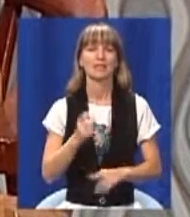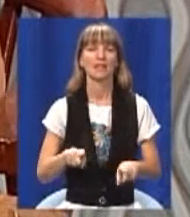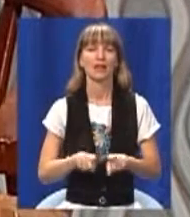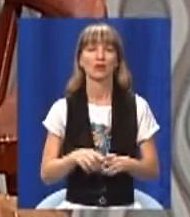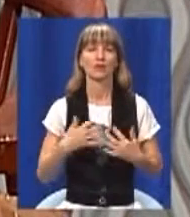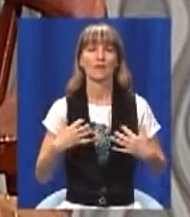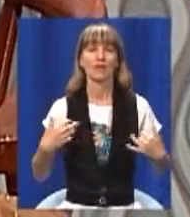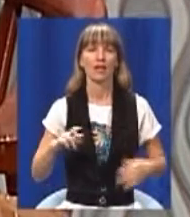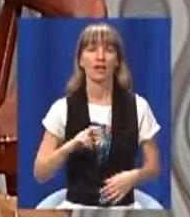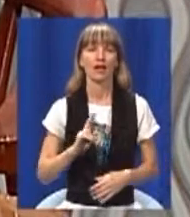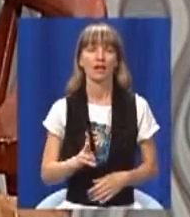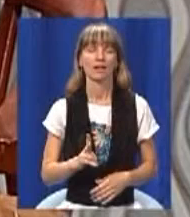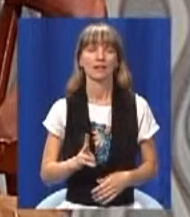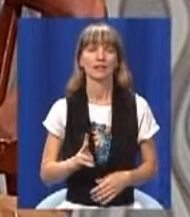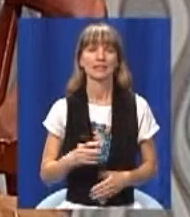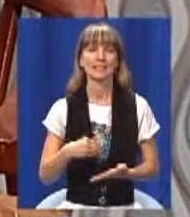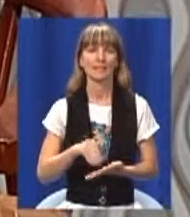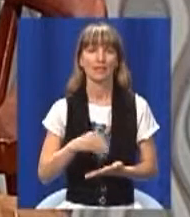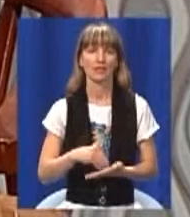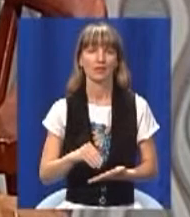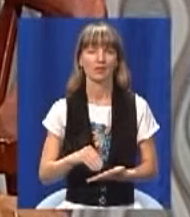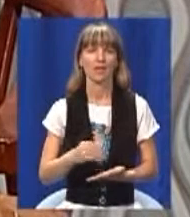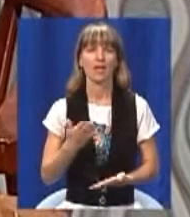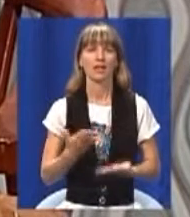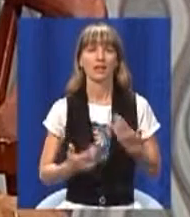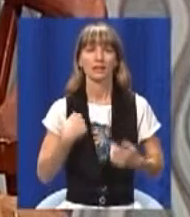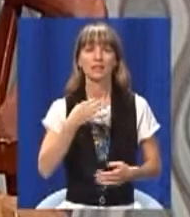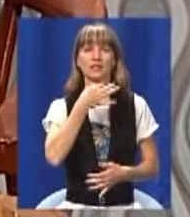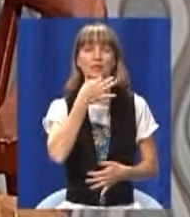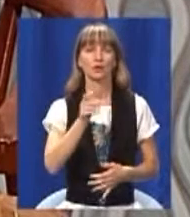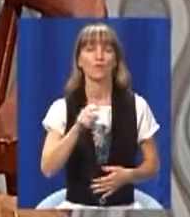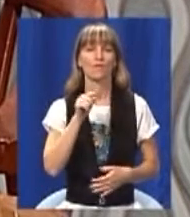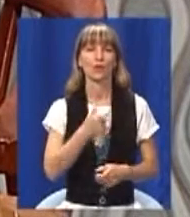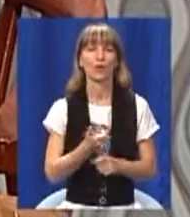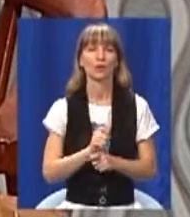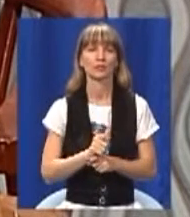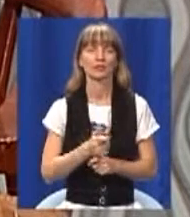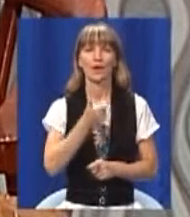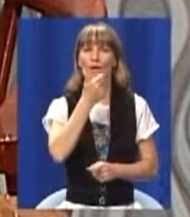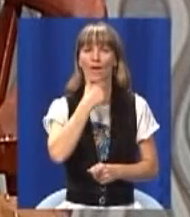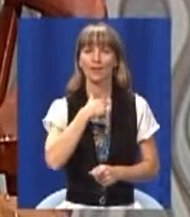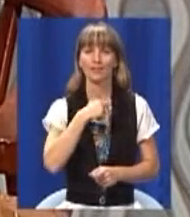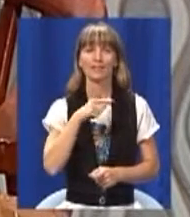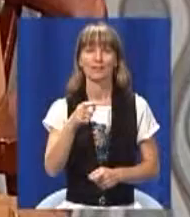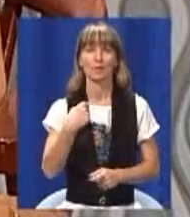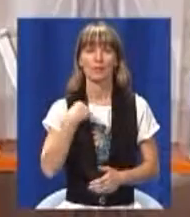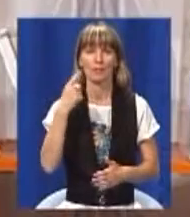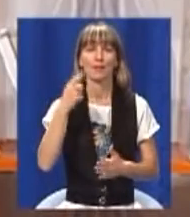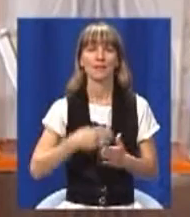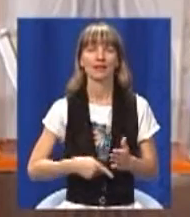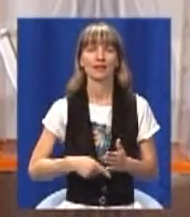такої тваринки, як свинка. І якщо я скажу, що вони дуже-дуже охайні, ви мені